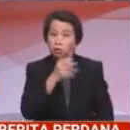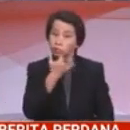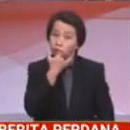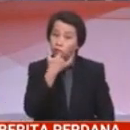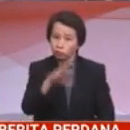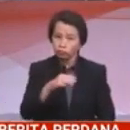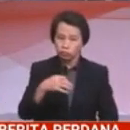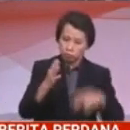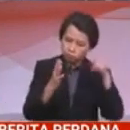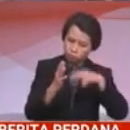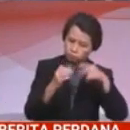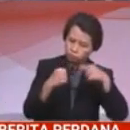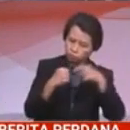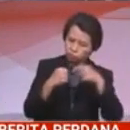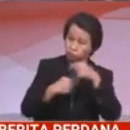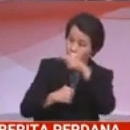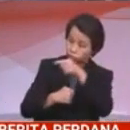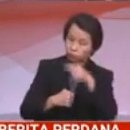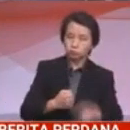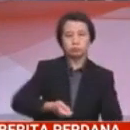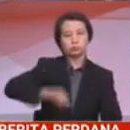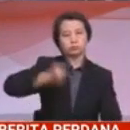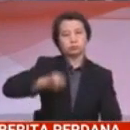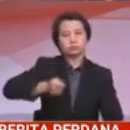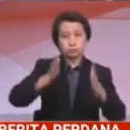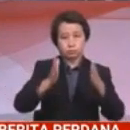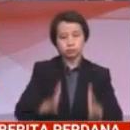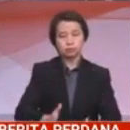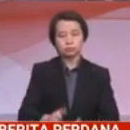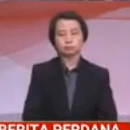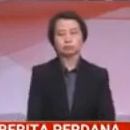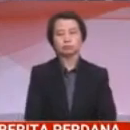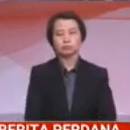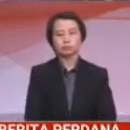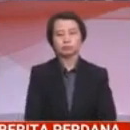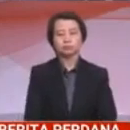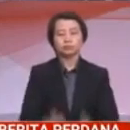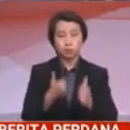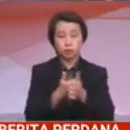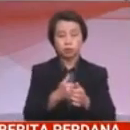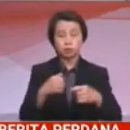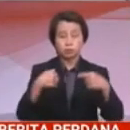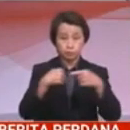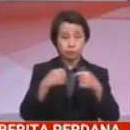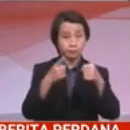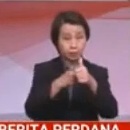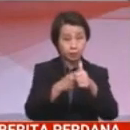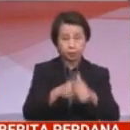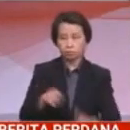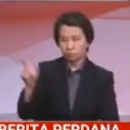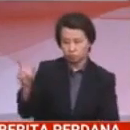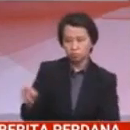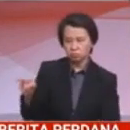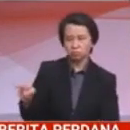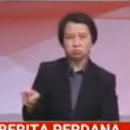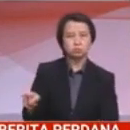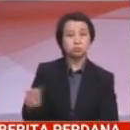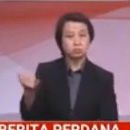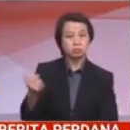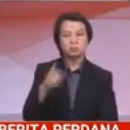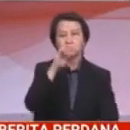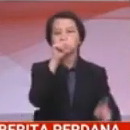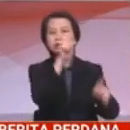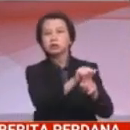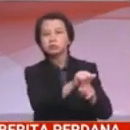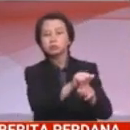selepas pertuduhan dibacakan di hadapan Majistrik Nur Syahira Abdul Salim. Mengikut pertuduhan pertama, Azrai didapati